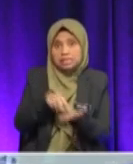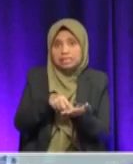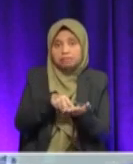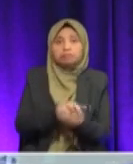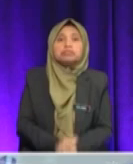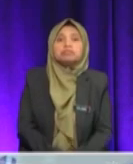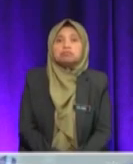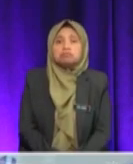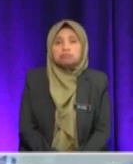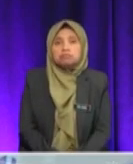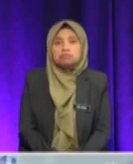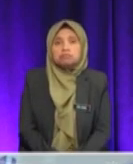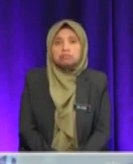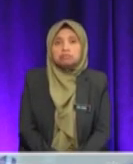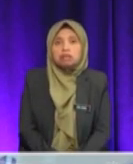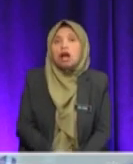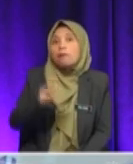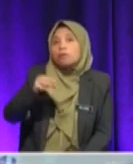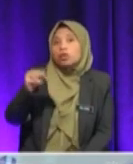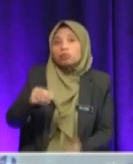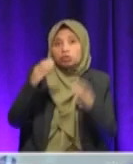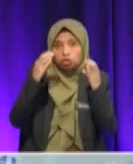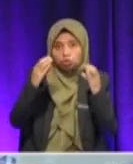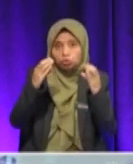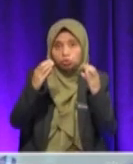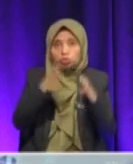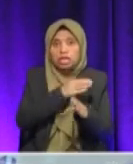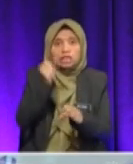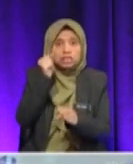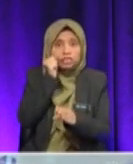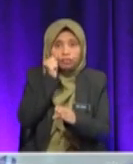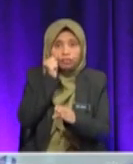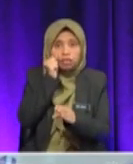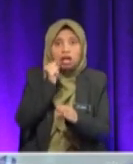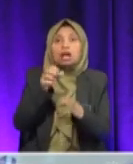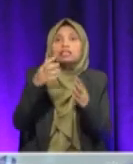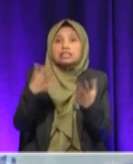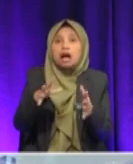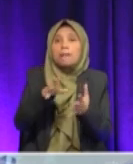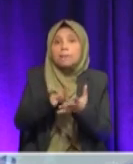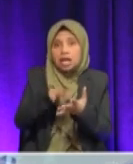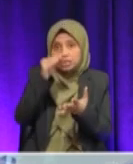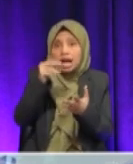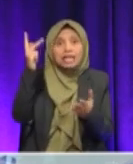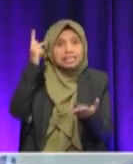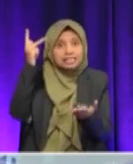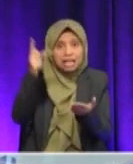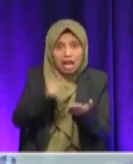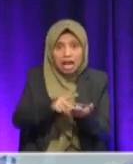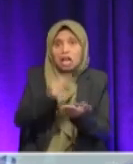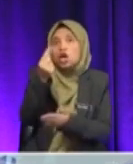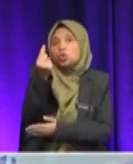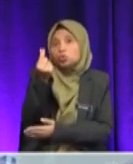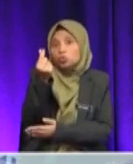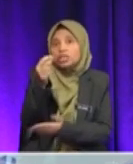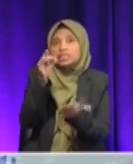kali ini Syiah mulai mengecek udang shafiqah blazza mengenal mengenal duit